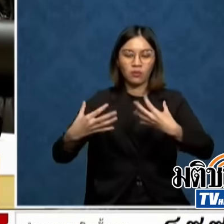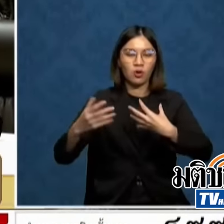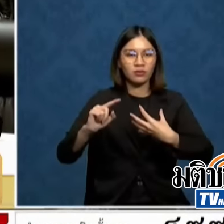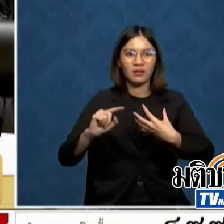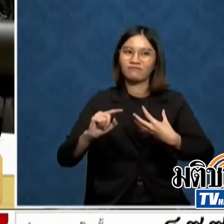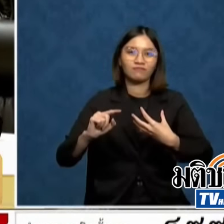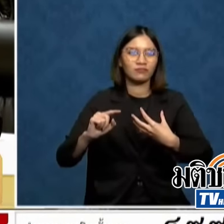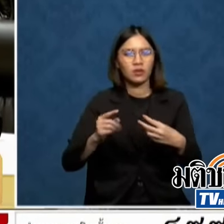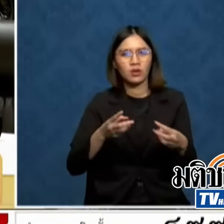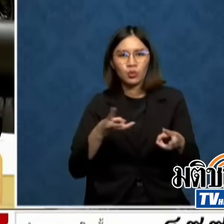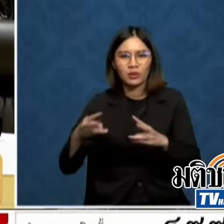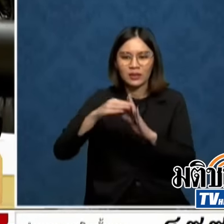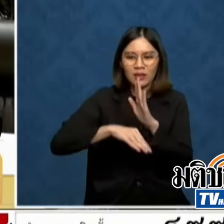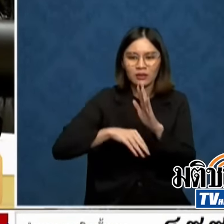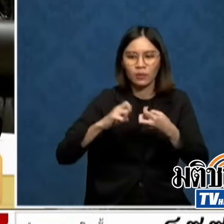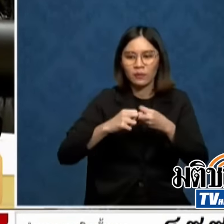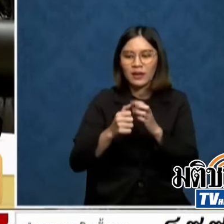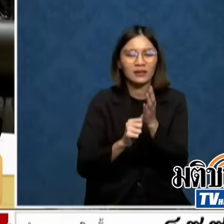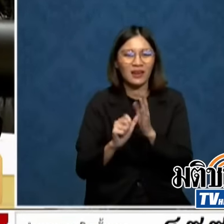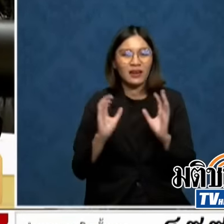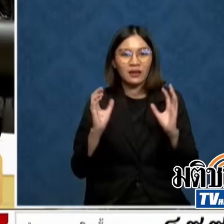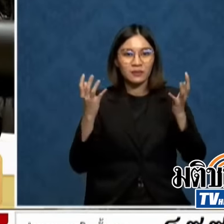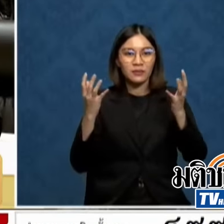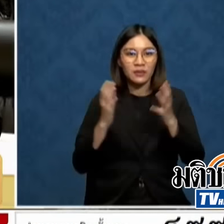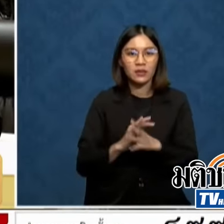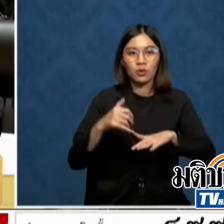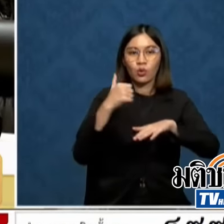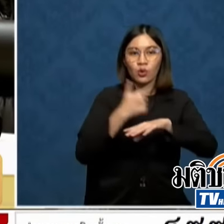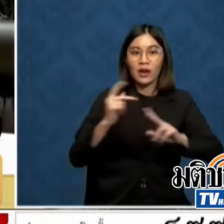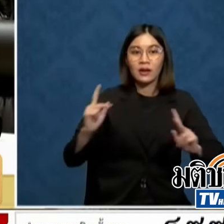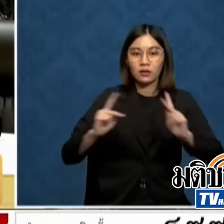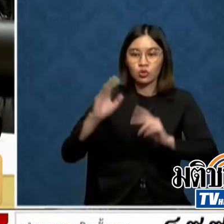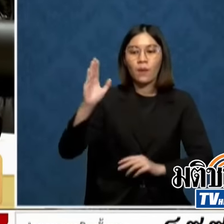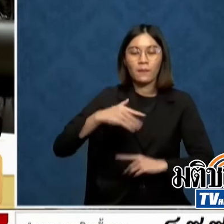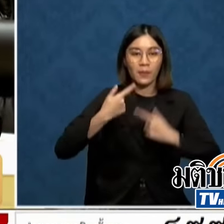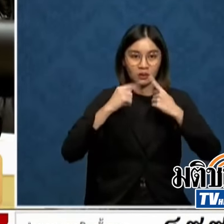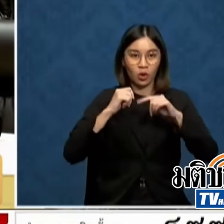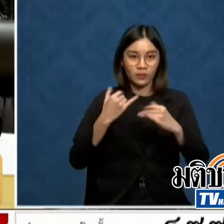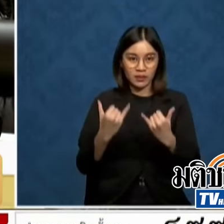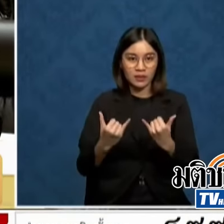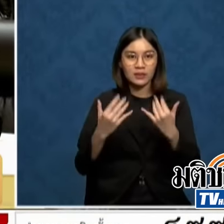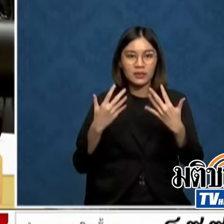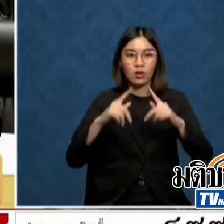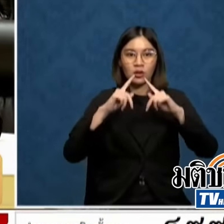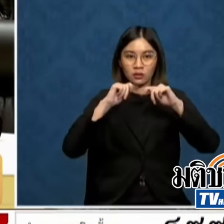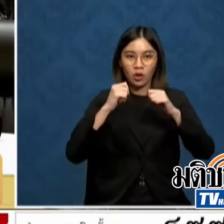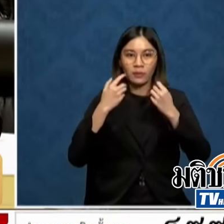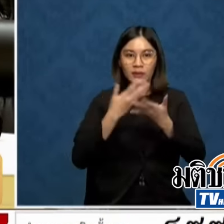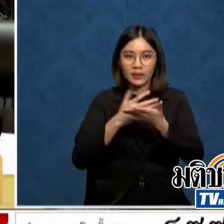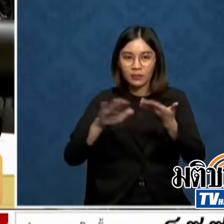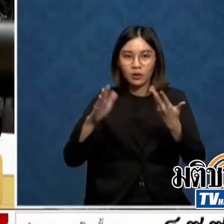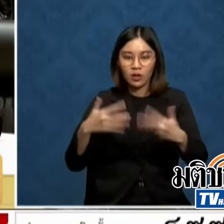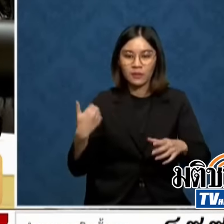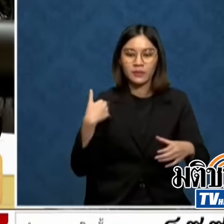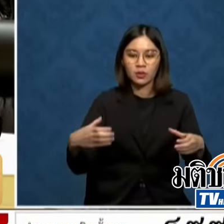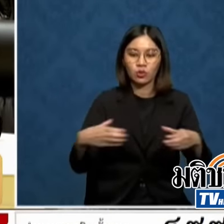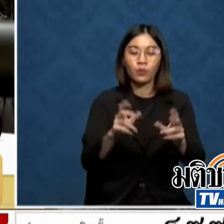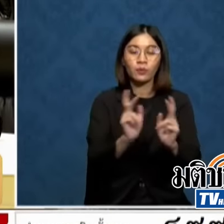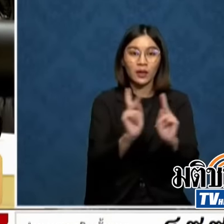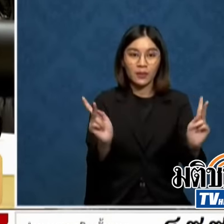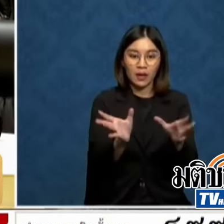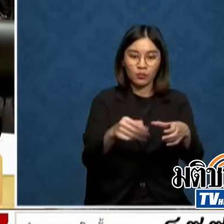ามันยังไม่มีทิศทางในการแก้ไขปัญหาท่านรัฐมนตรีก็ได้มาตอบในเวทีแห่งนี้และหลังจากการตอบก็ได้ไปตั้งคณะก